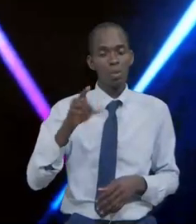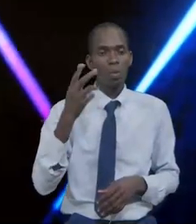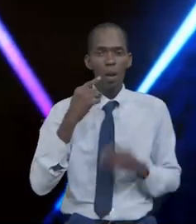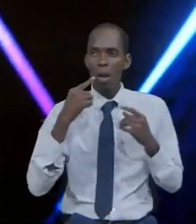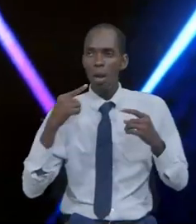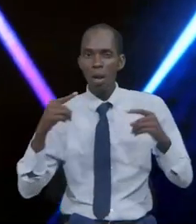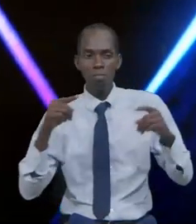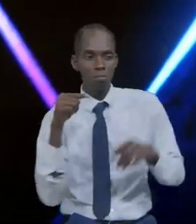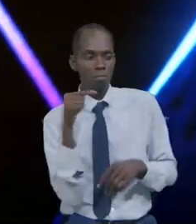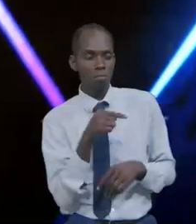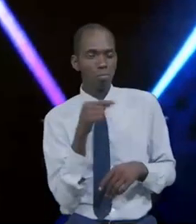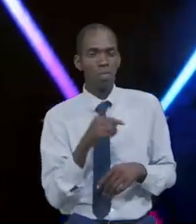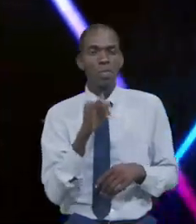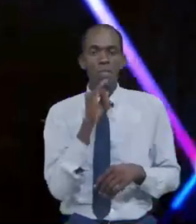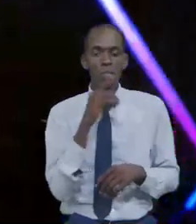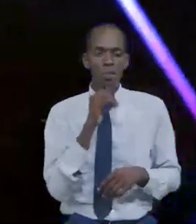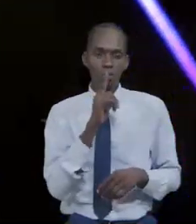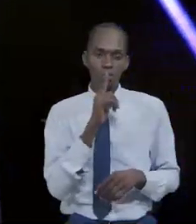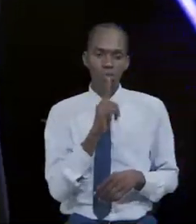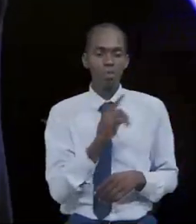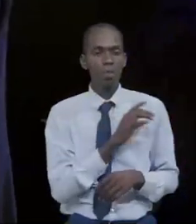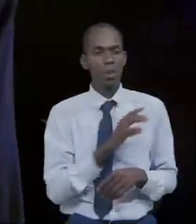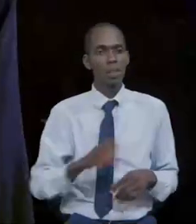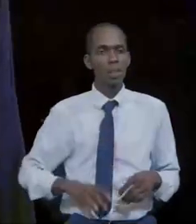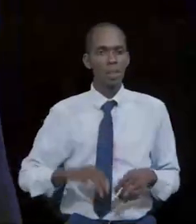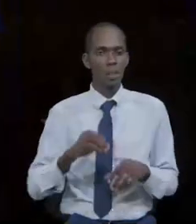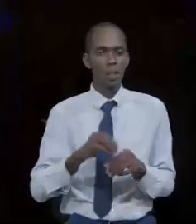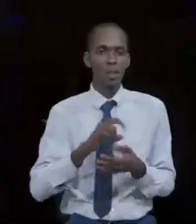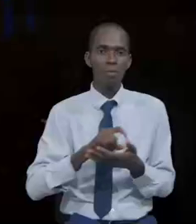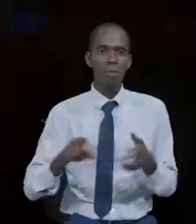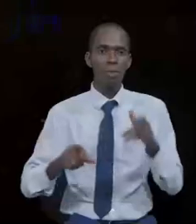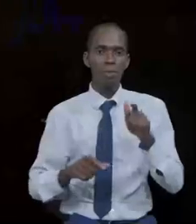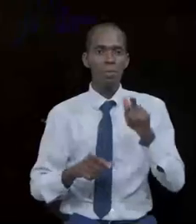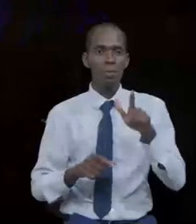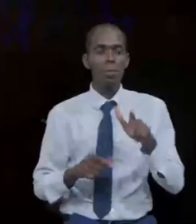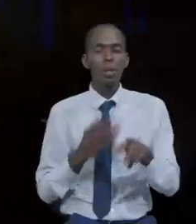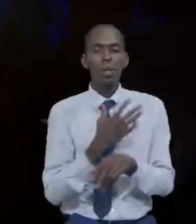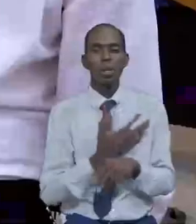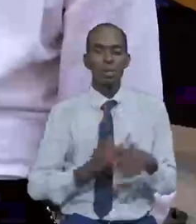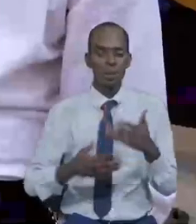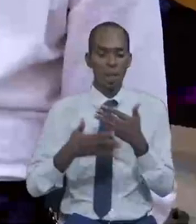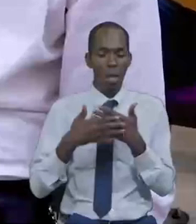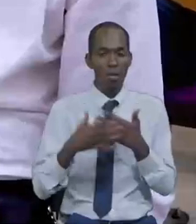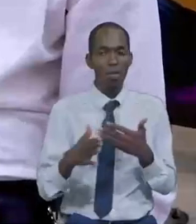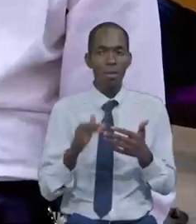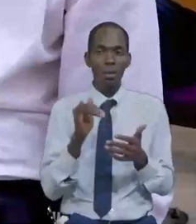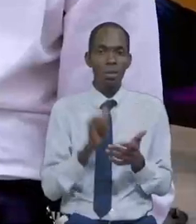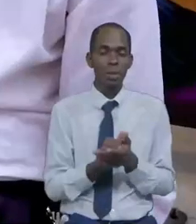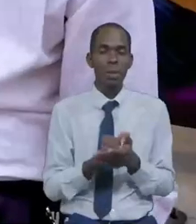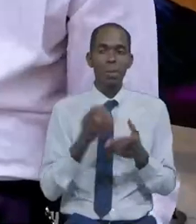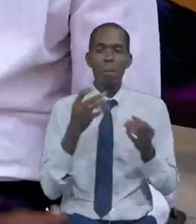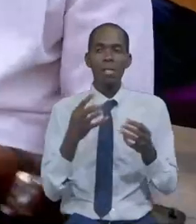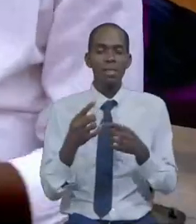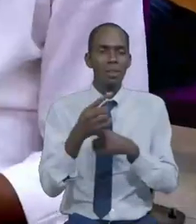voici le véritable Christ. Et le verset 23 dit: au bout d'un certain temps,